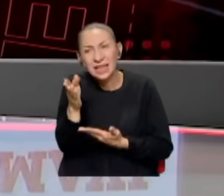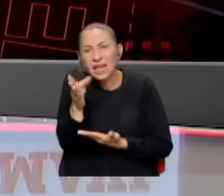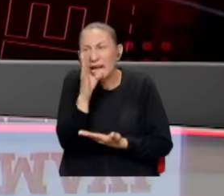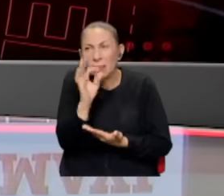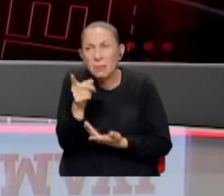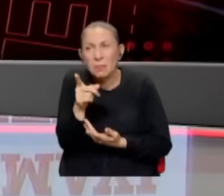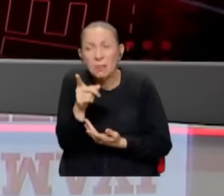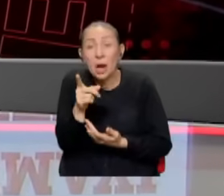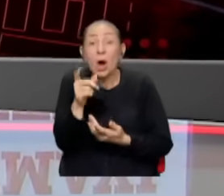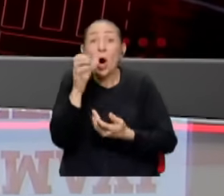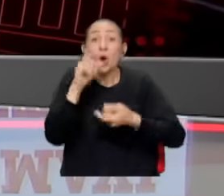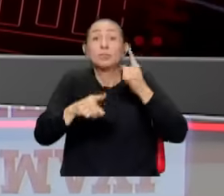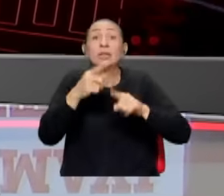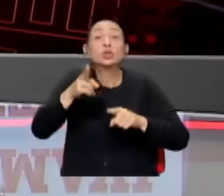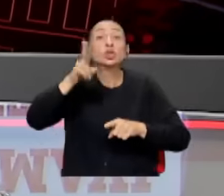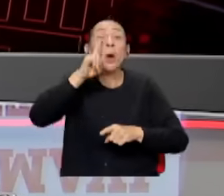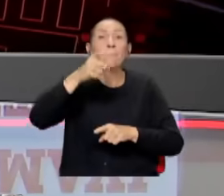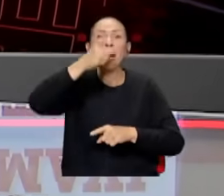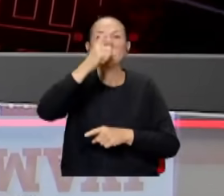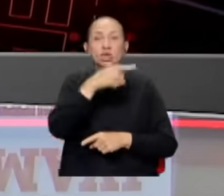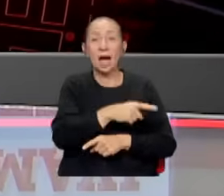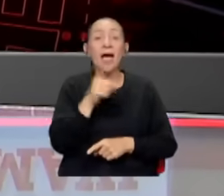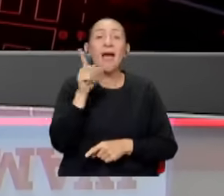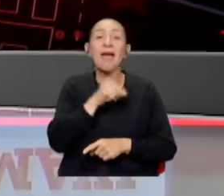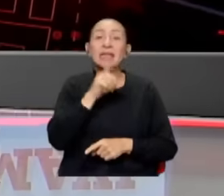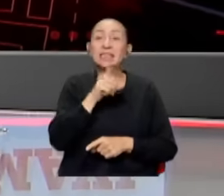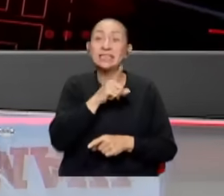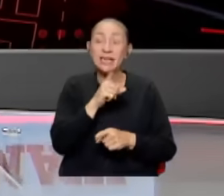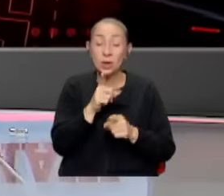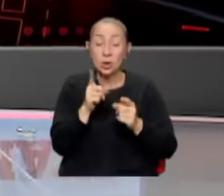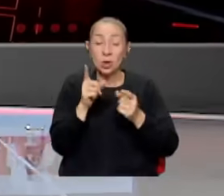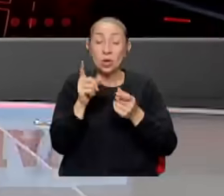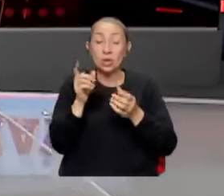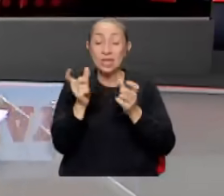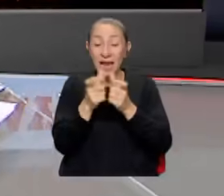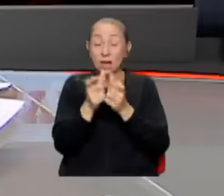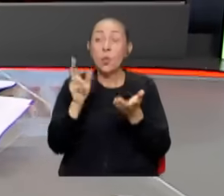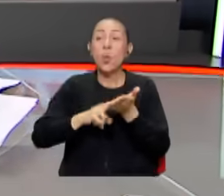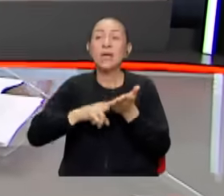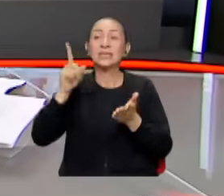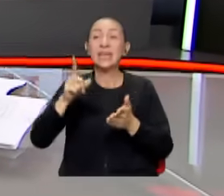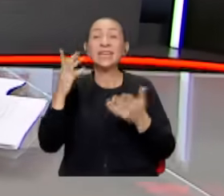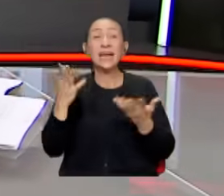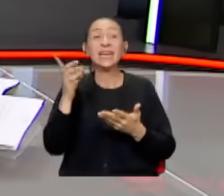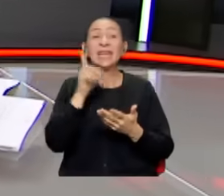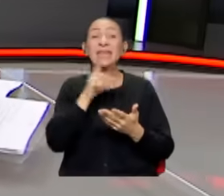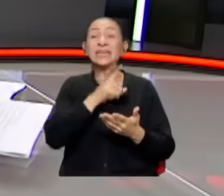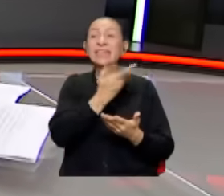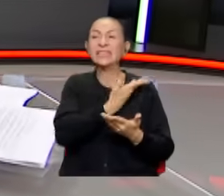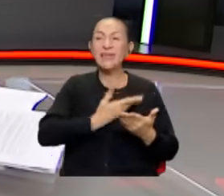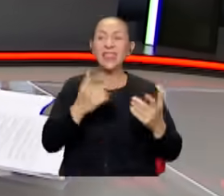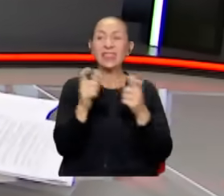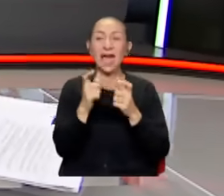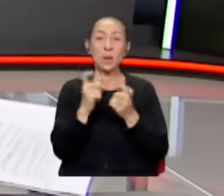kim Osmanlı'nın son padişahı İngiliz muhipleri Cemiyeti üy üi yani İngilizleri Sevenler